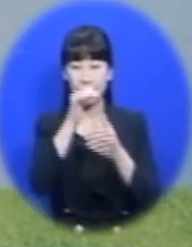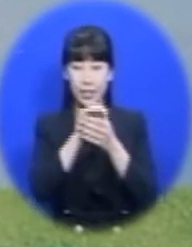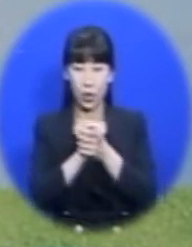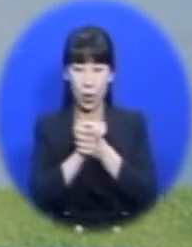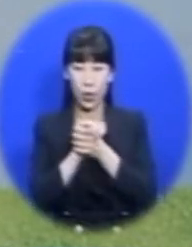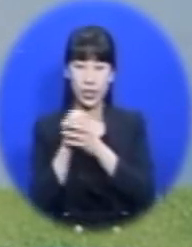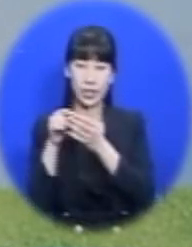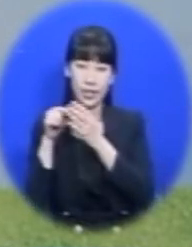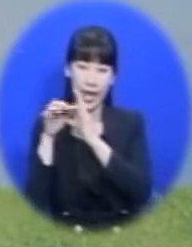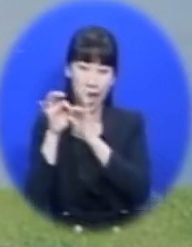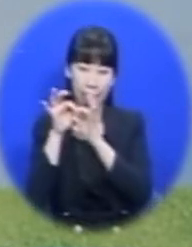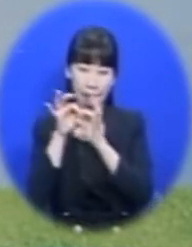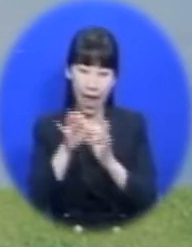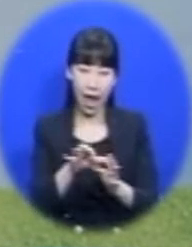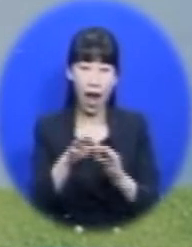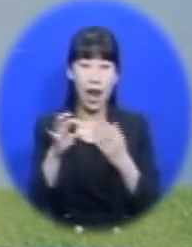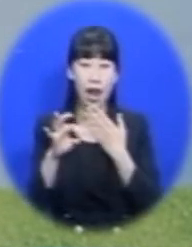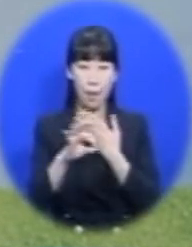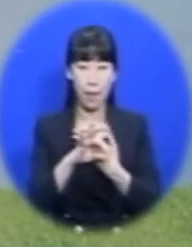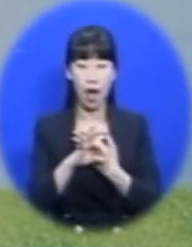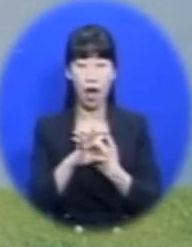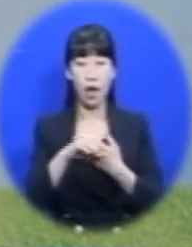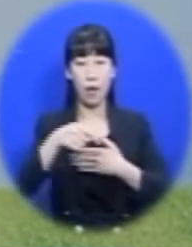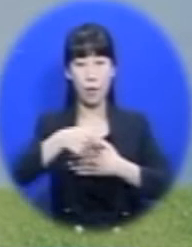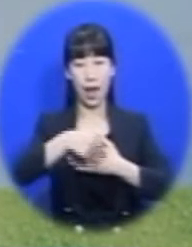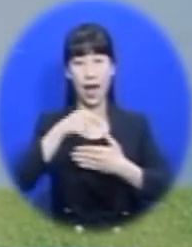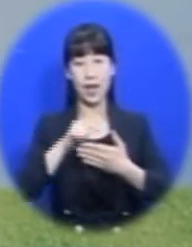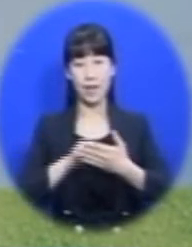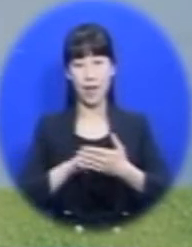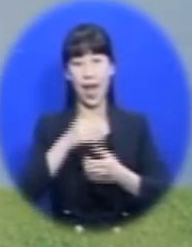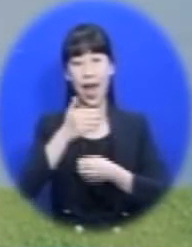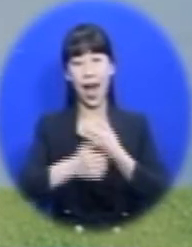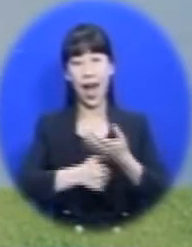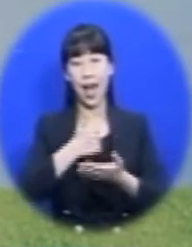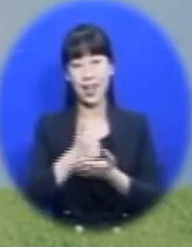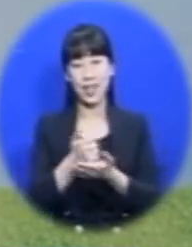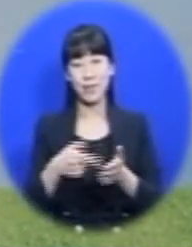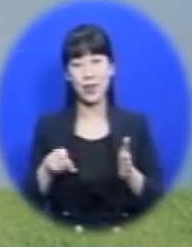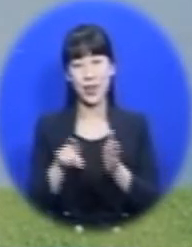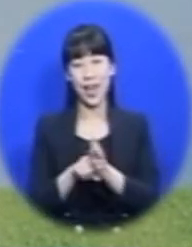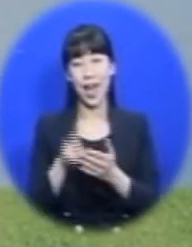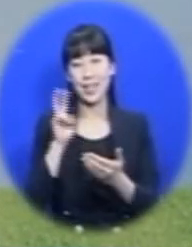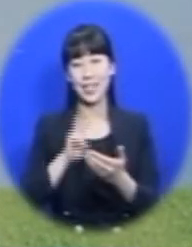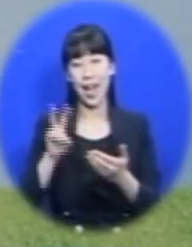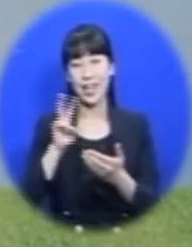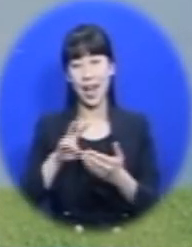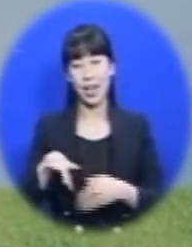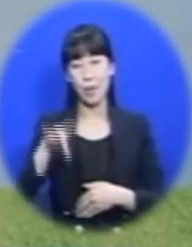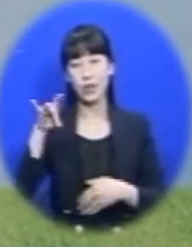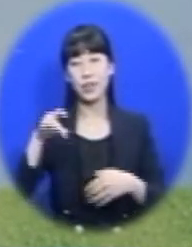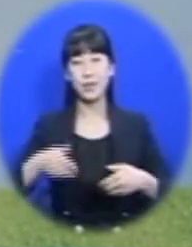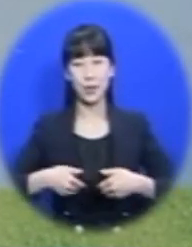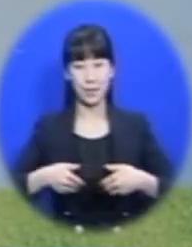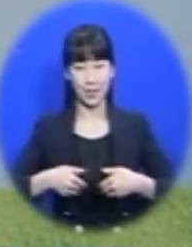위해서는 반드시 마음의 심령에 하나님을 향한 찬양이 있어야 한다는 겁니다.